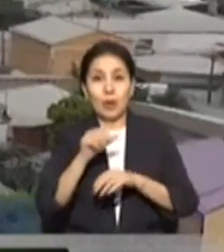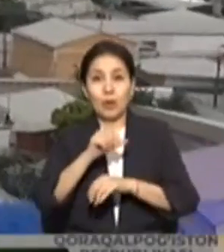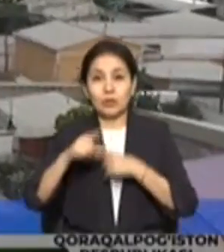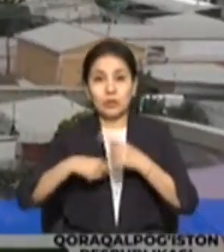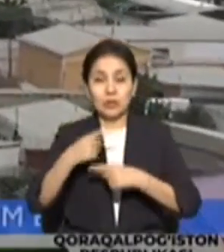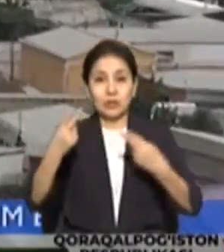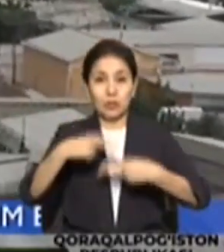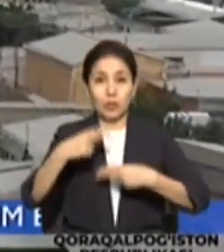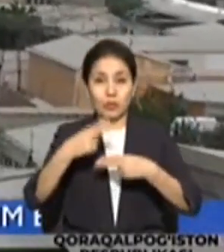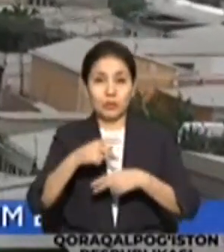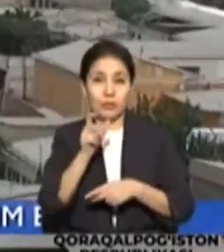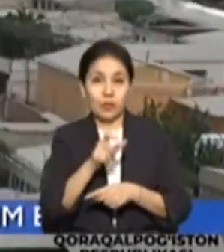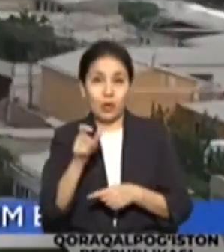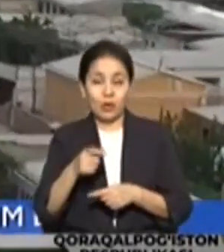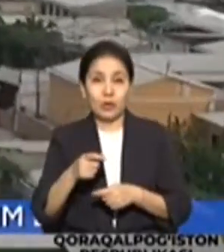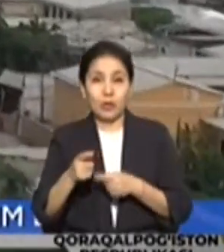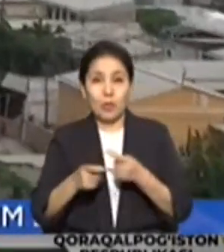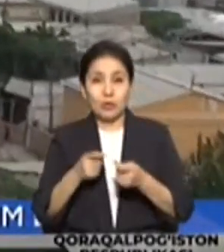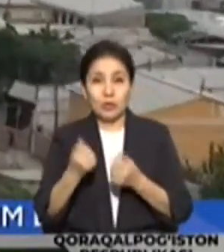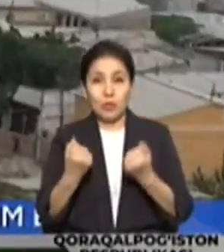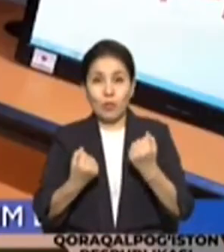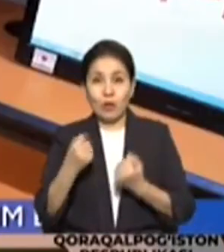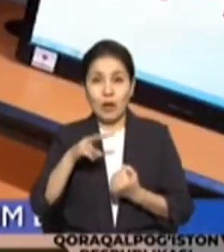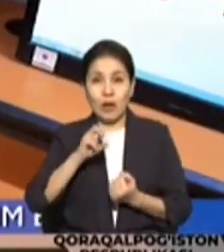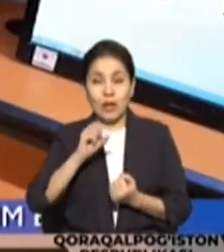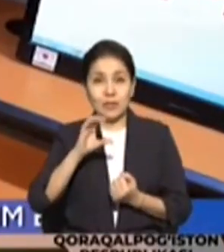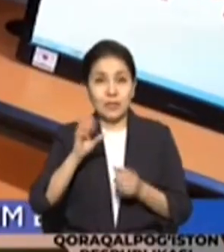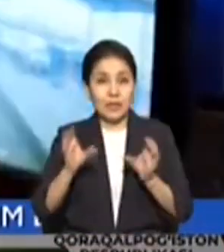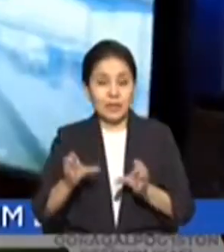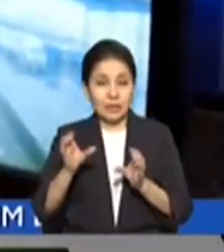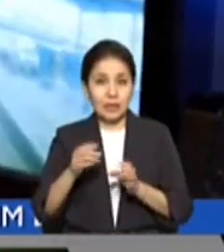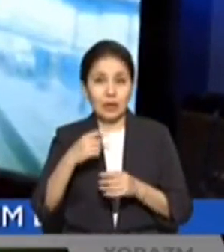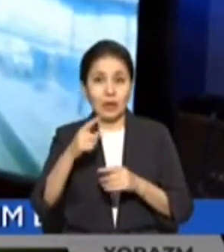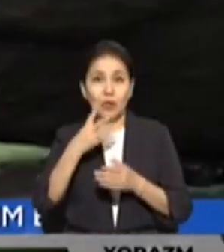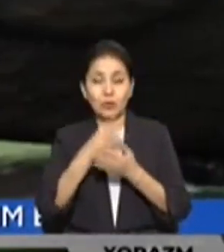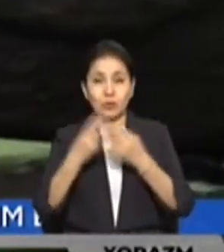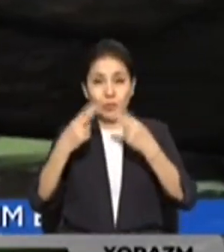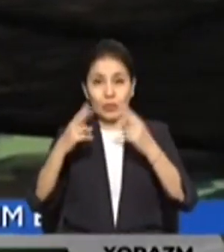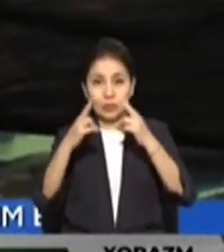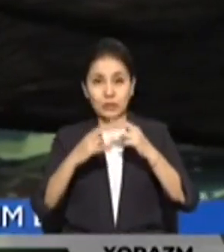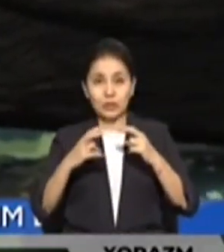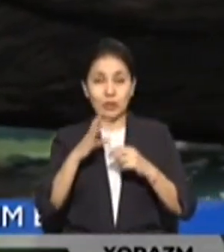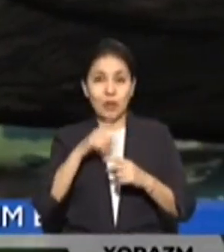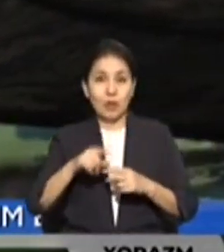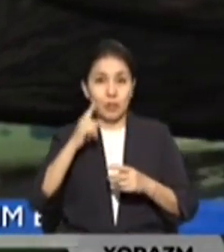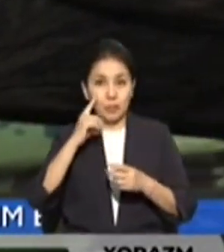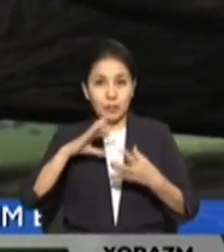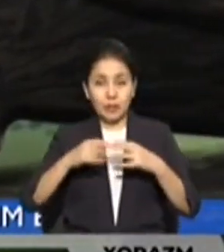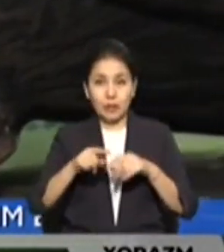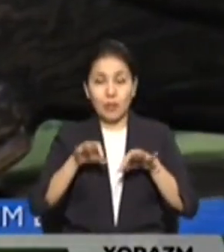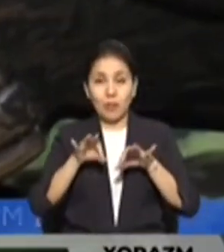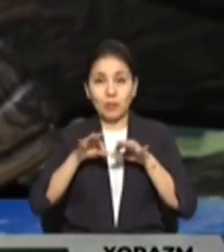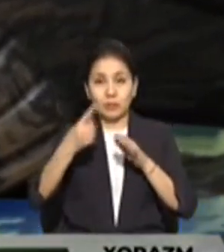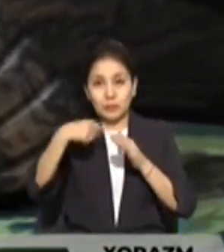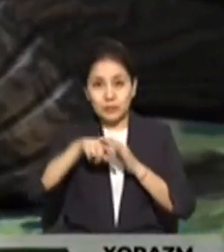orqali harakatlanayotgan fuqaro boshqaruvidagi Lacetti rusumli avtotransport vositasi bojxona nazoratidan o'tkazildi. Natijada transport